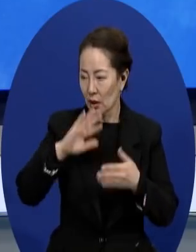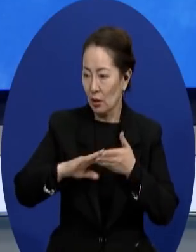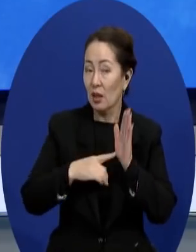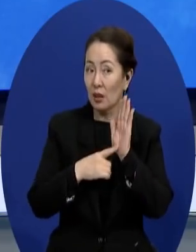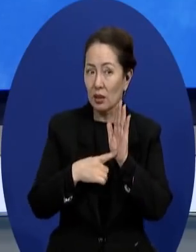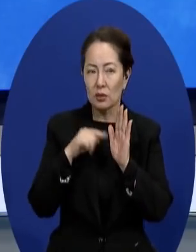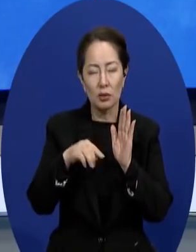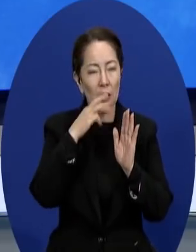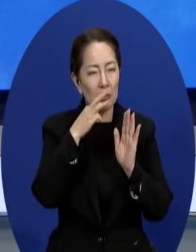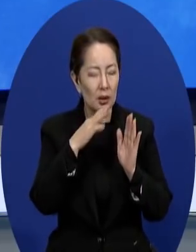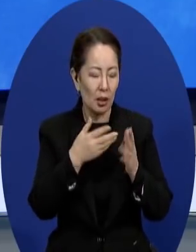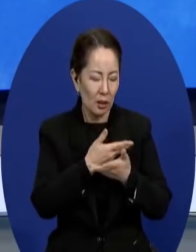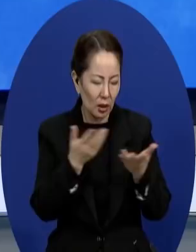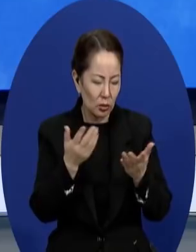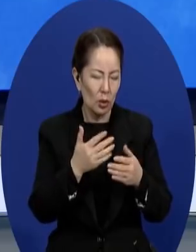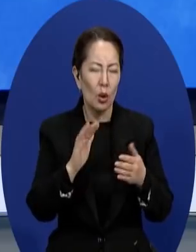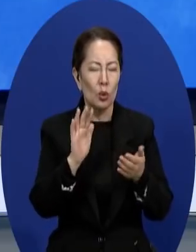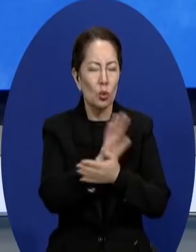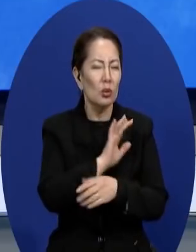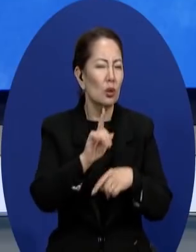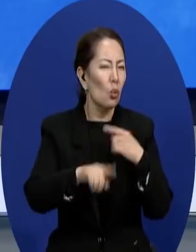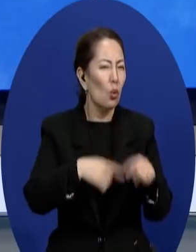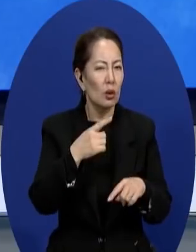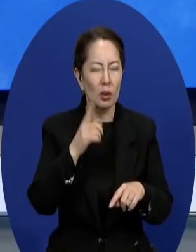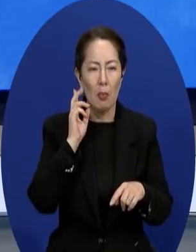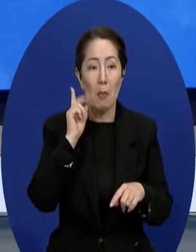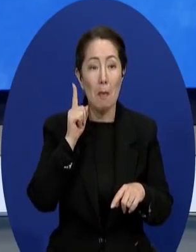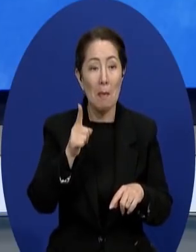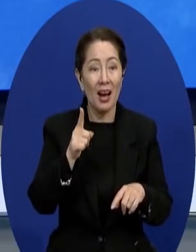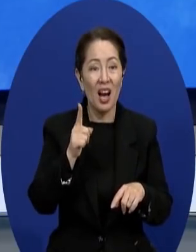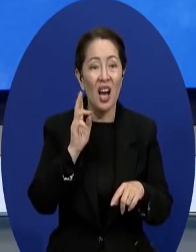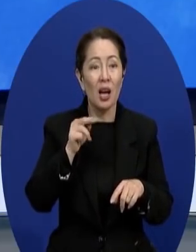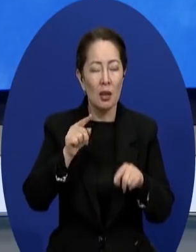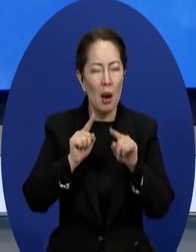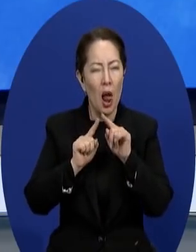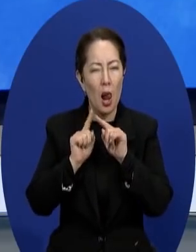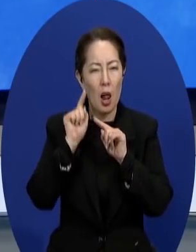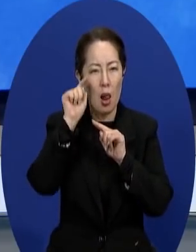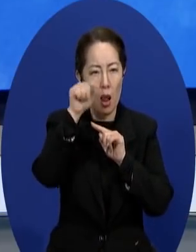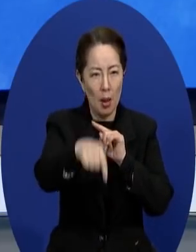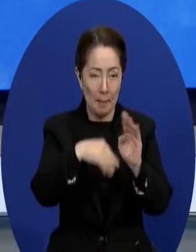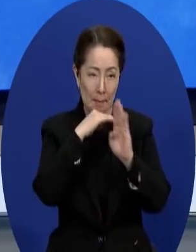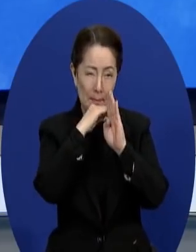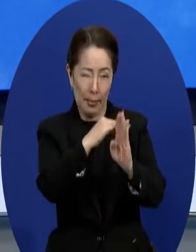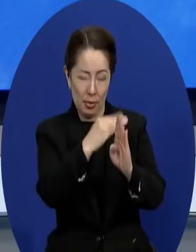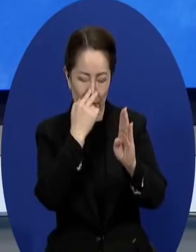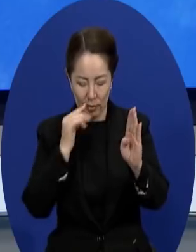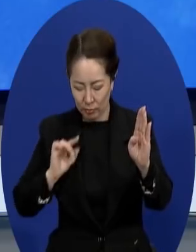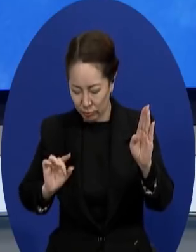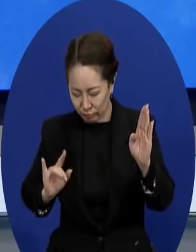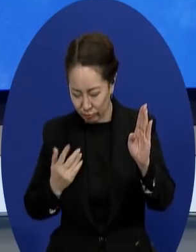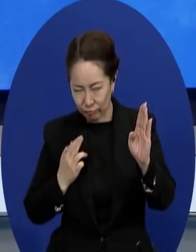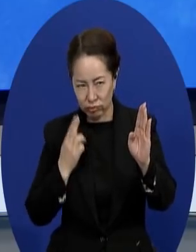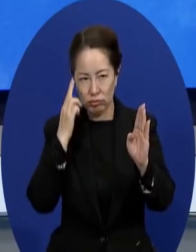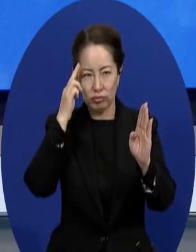уг хөвлөлд нийтлснээр дуунаас хурдан пуужин 1000 км-ийн зайг туулж байнда туссан байна. Үндсэндээ Өмөр Солонгос улс сүүлийн 7 хоногийн дотор